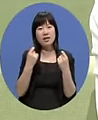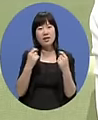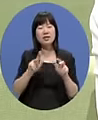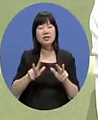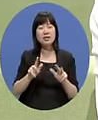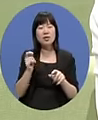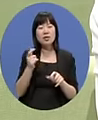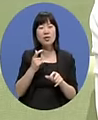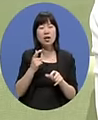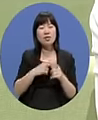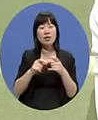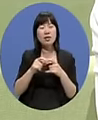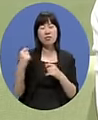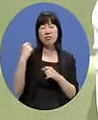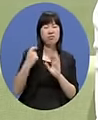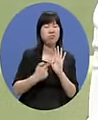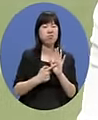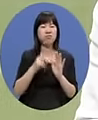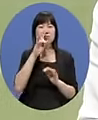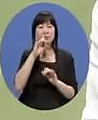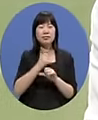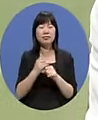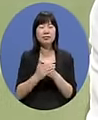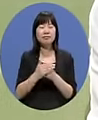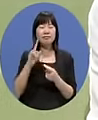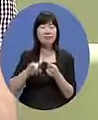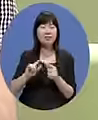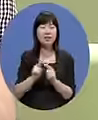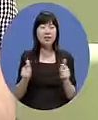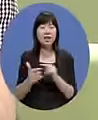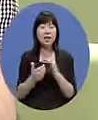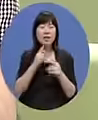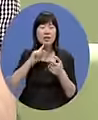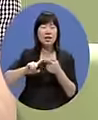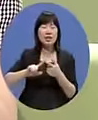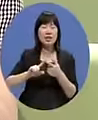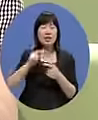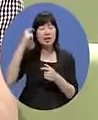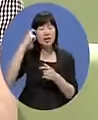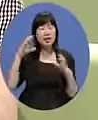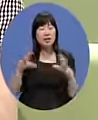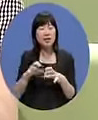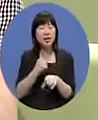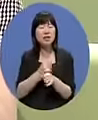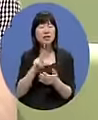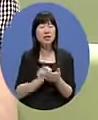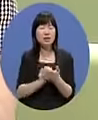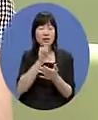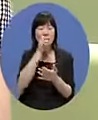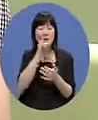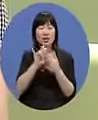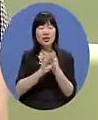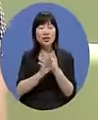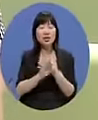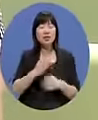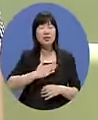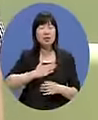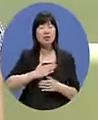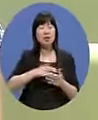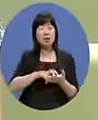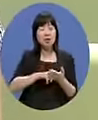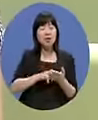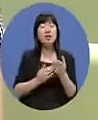이게 조금 더 실력 발휘를 못해요. 그래서 이런 것도 아까 말씀드린 감각 통합이라고 하는 것이 문제가 있으면은 정서를